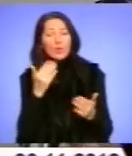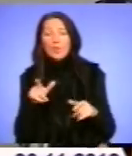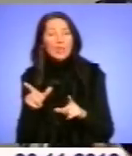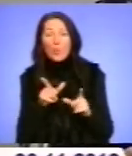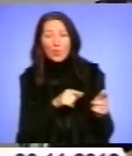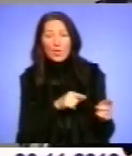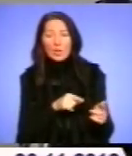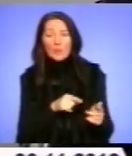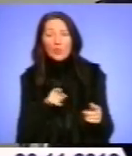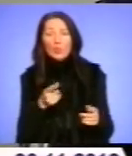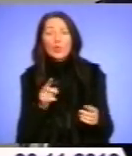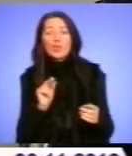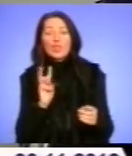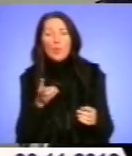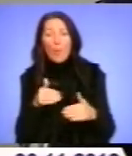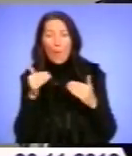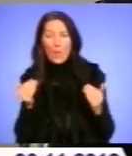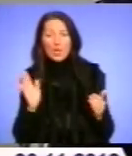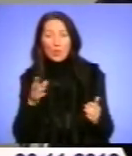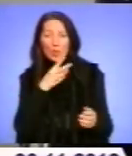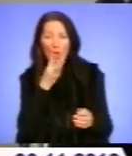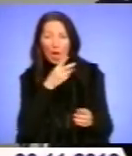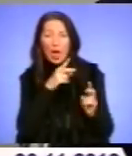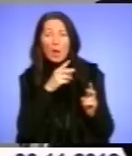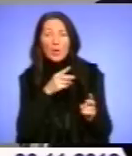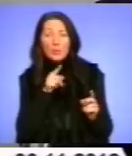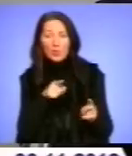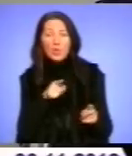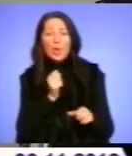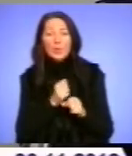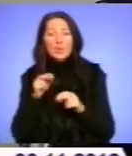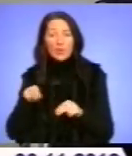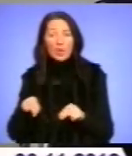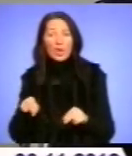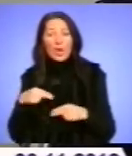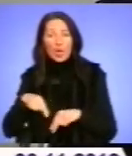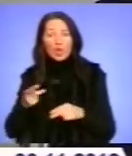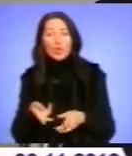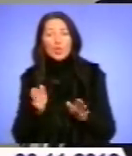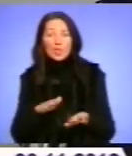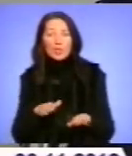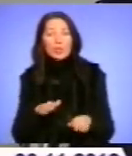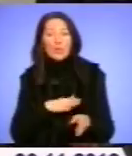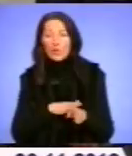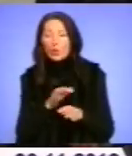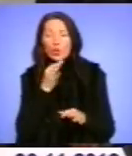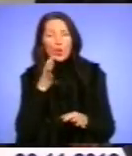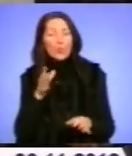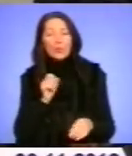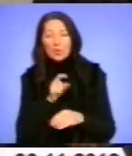ми поставимо таких камер, мені кажеться, ті працівники, які залишились, вони справляться з будь-якою задачею.